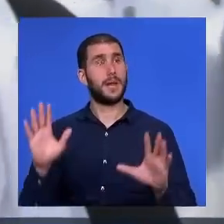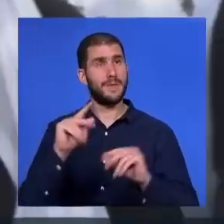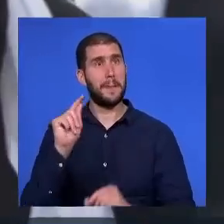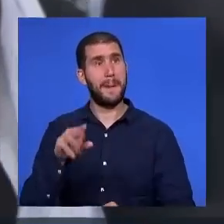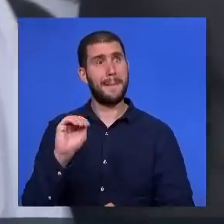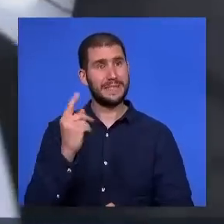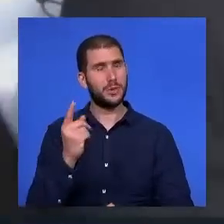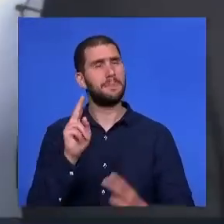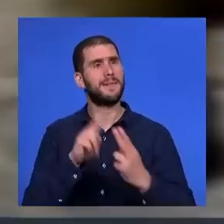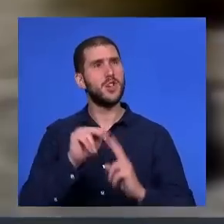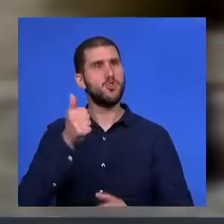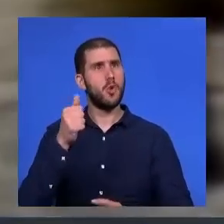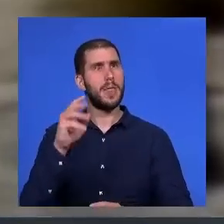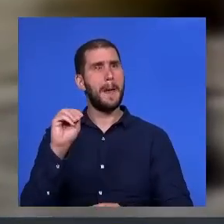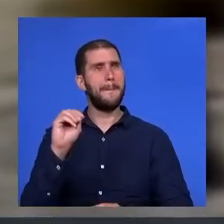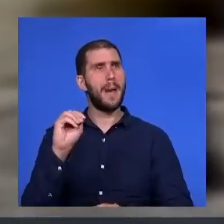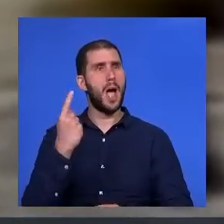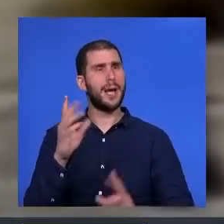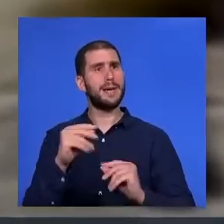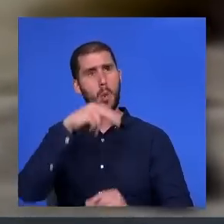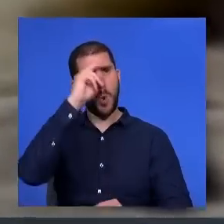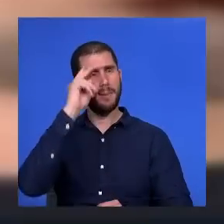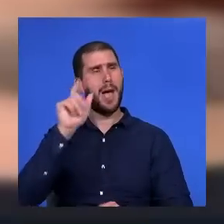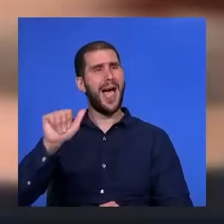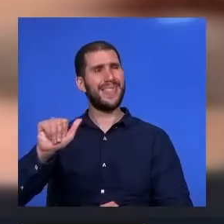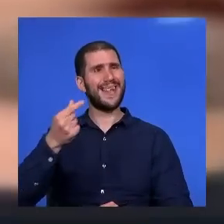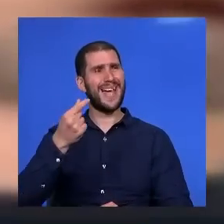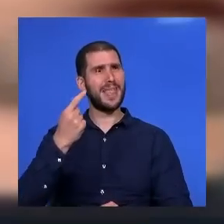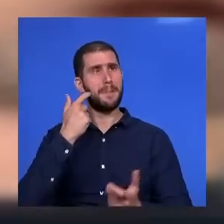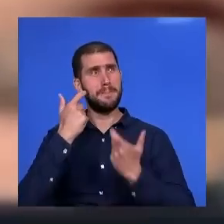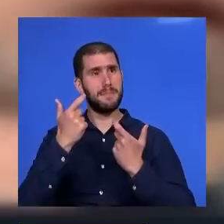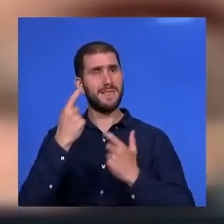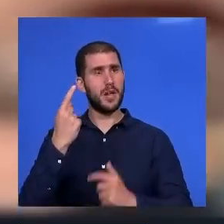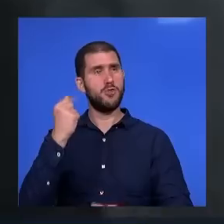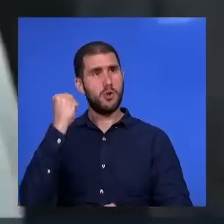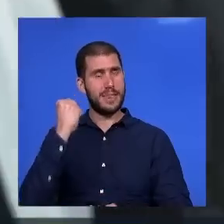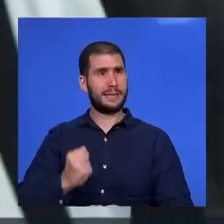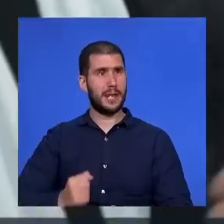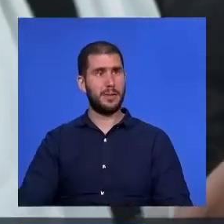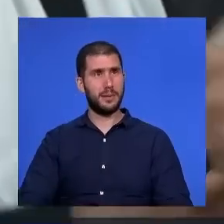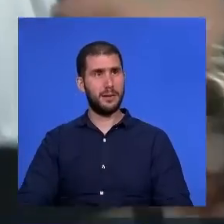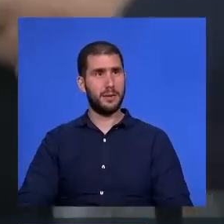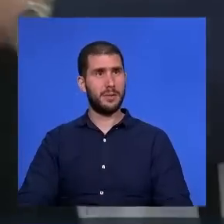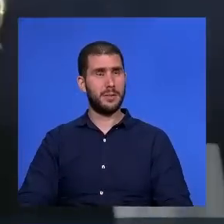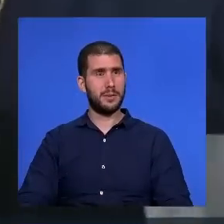מנסור למפגש ראשון במרר עם הוריו של אדיר גנים, מאבטחו שנרצח.